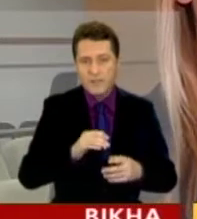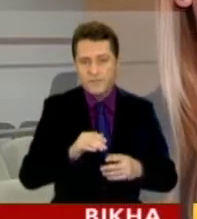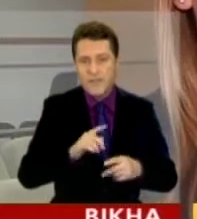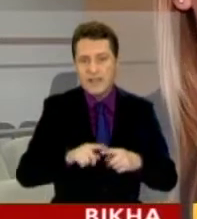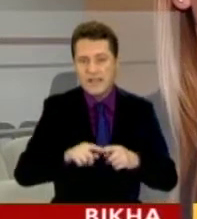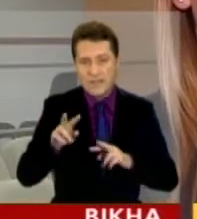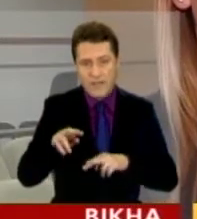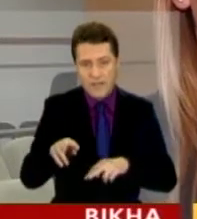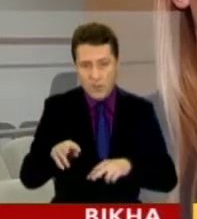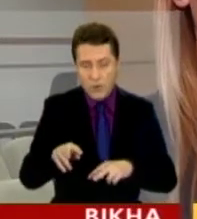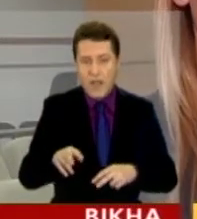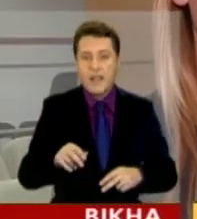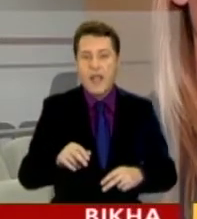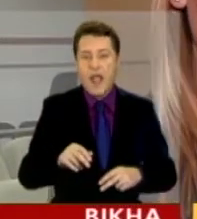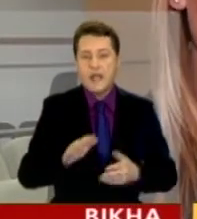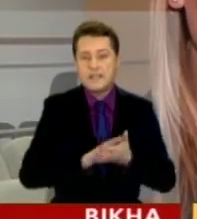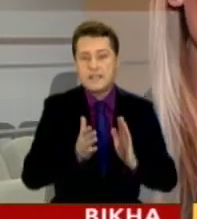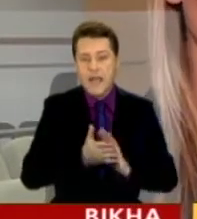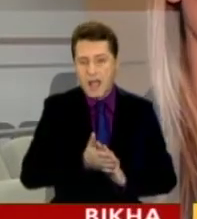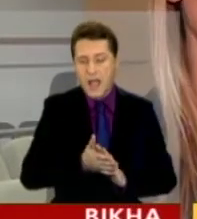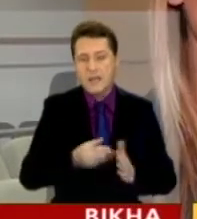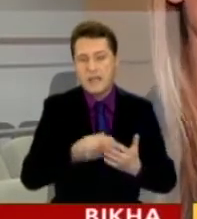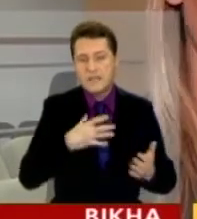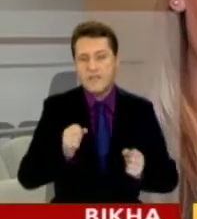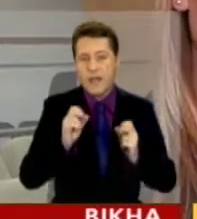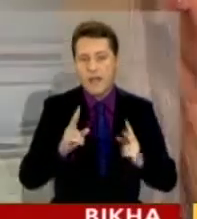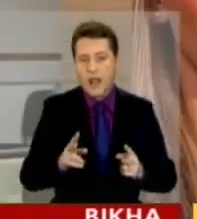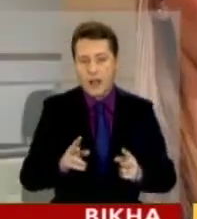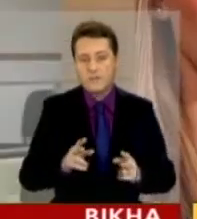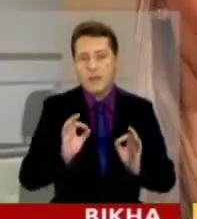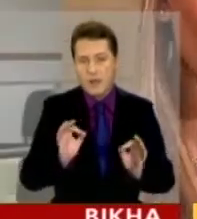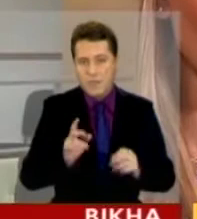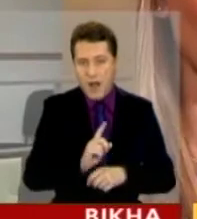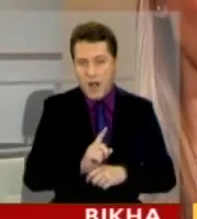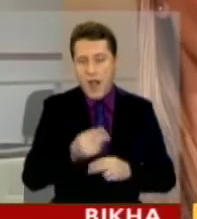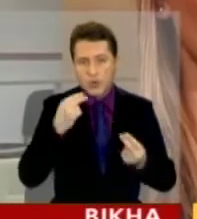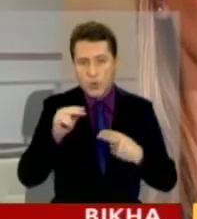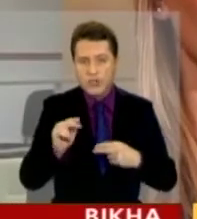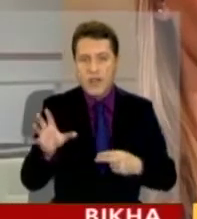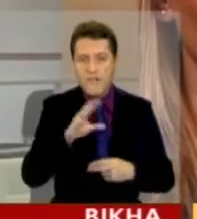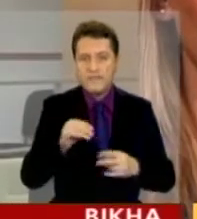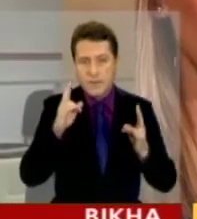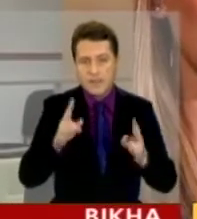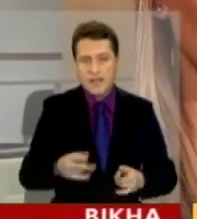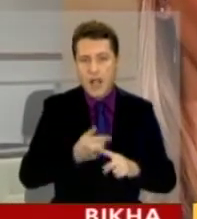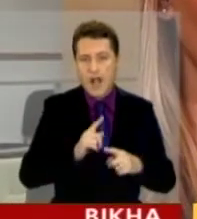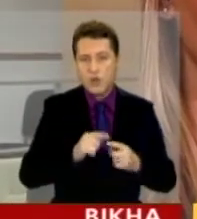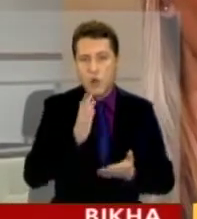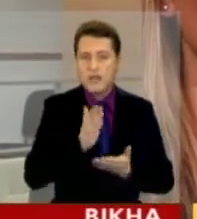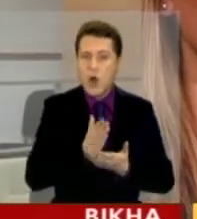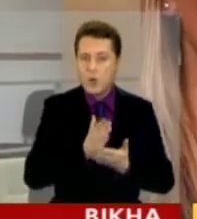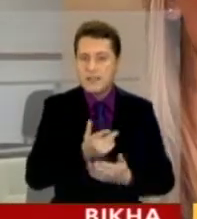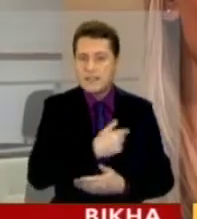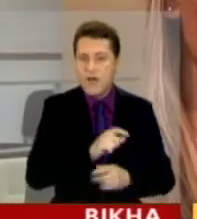состояние оценивается как нормальное с улучшением. Все пострадавшие, которые находятся в больнице,